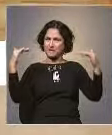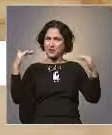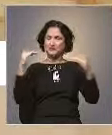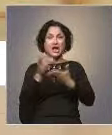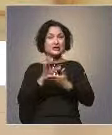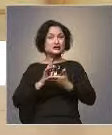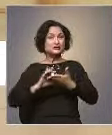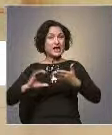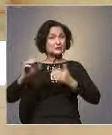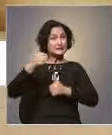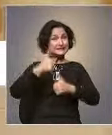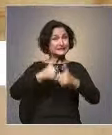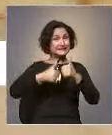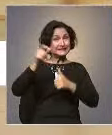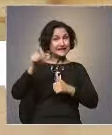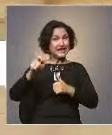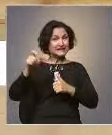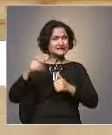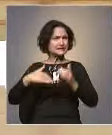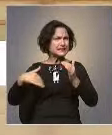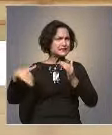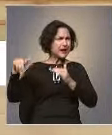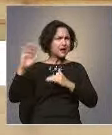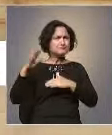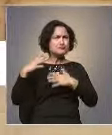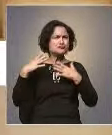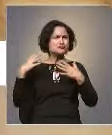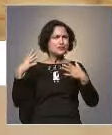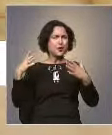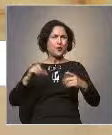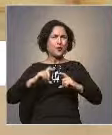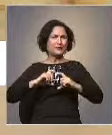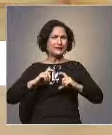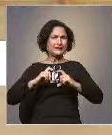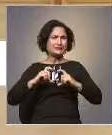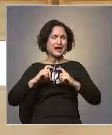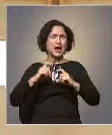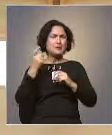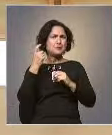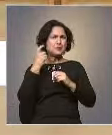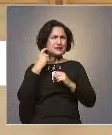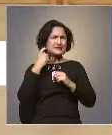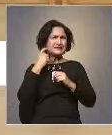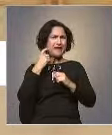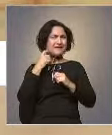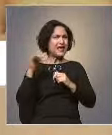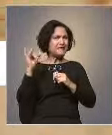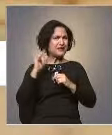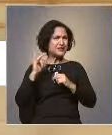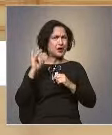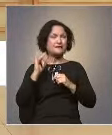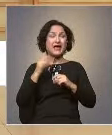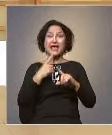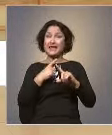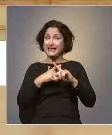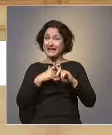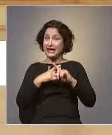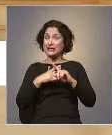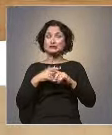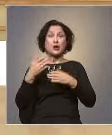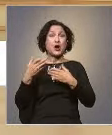от състезателите на клуба с най-много отличия тази година са Борислава Иванова и Христо Манолов, които се занимават с аеробика от